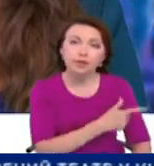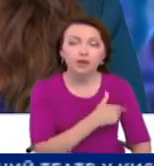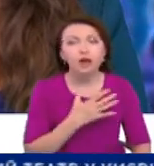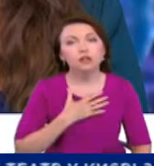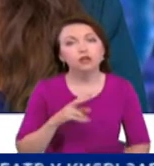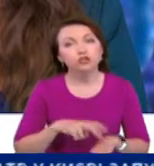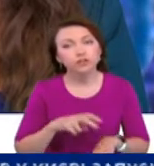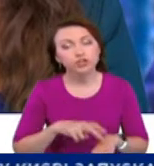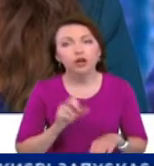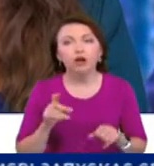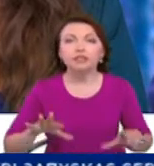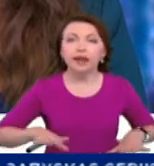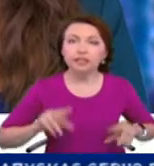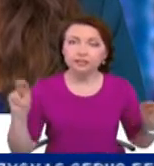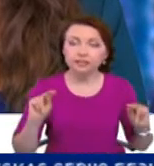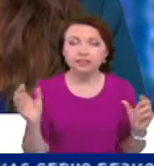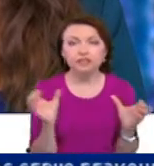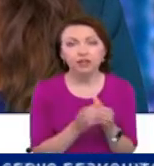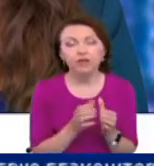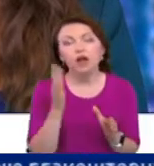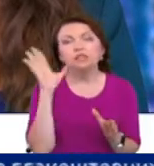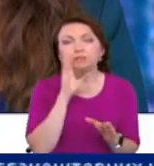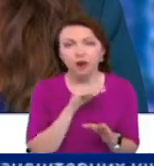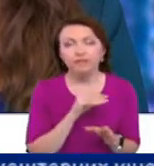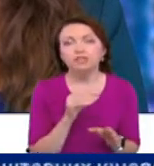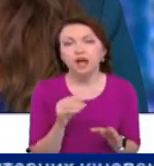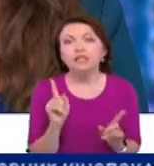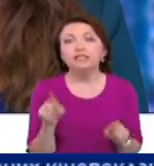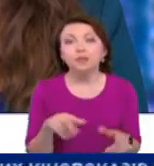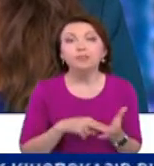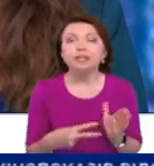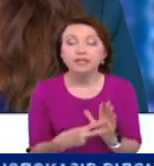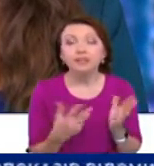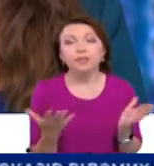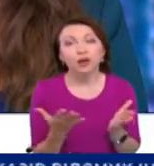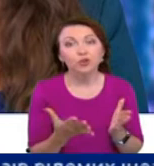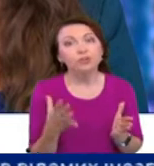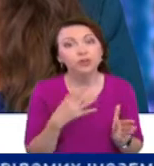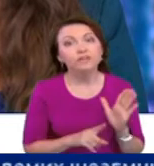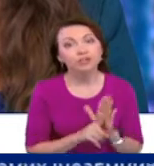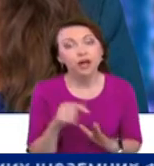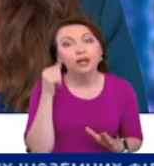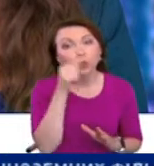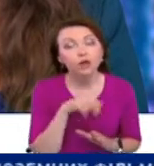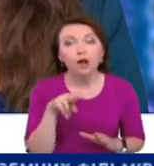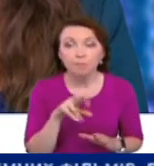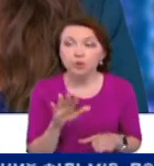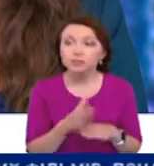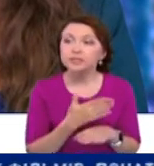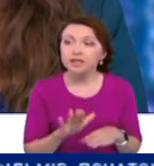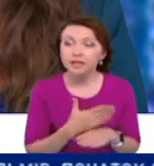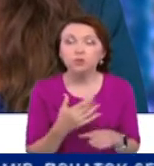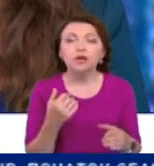врачи, как тренерский состав справится вот именно с тем планированием, которое было в начале года по распределению